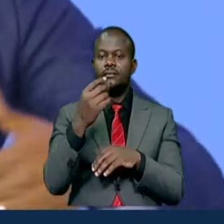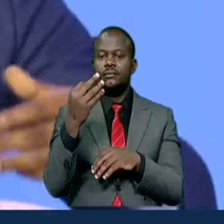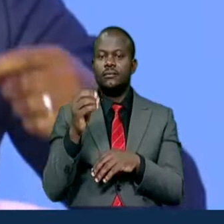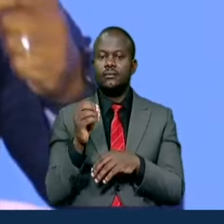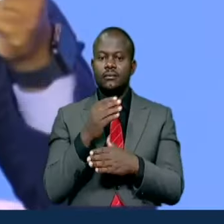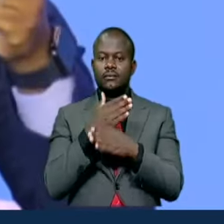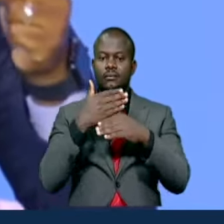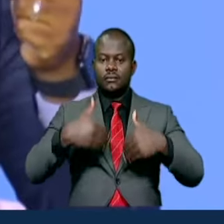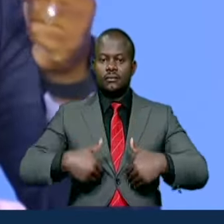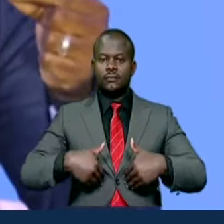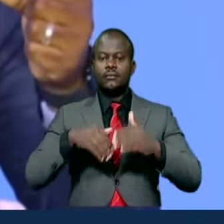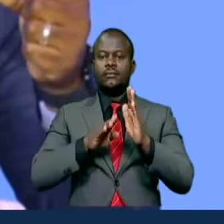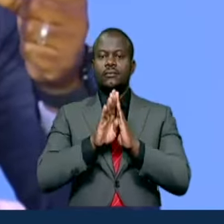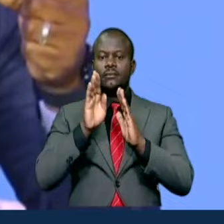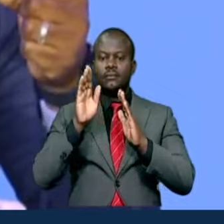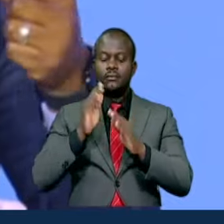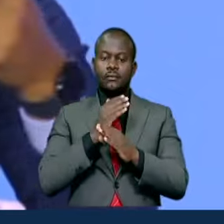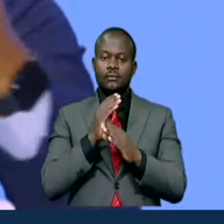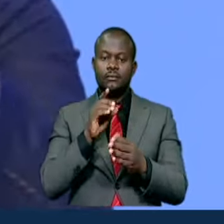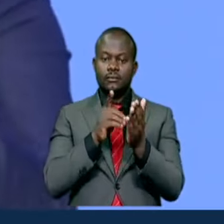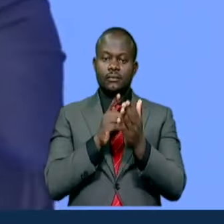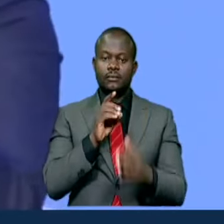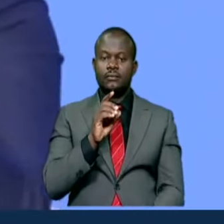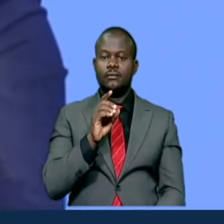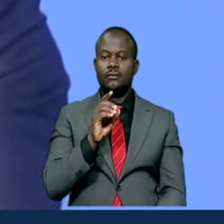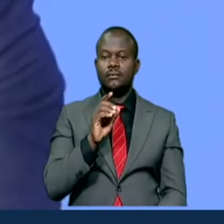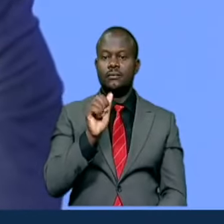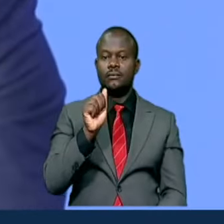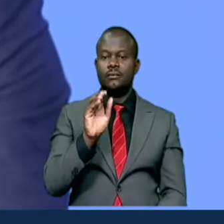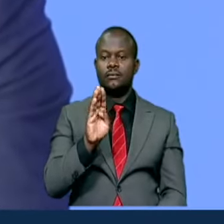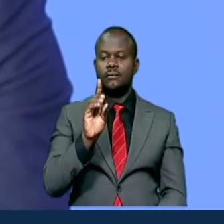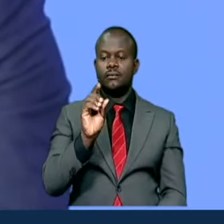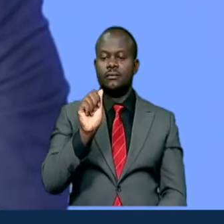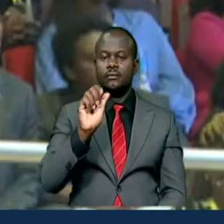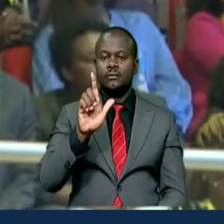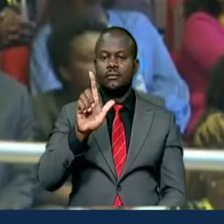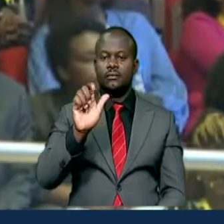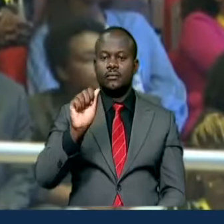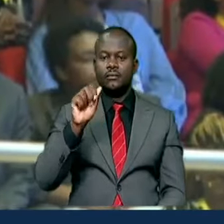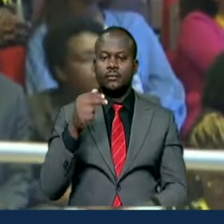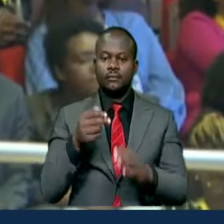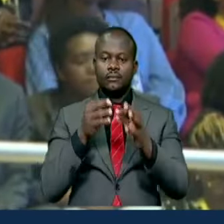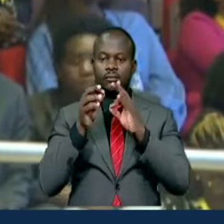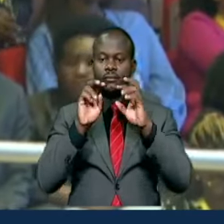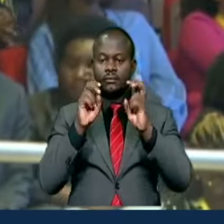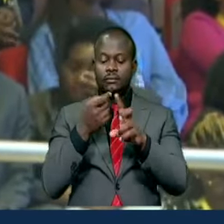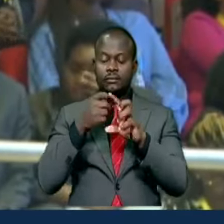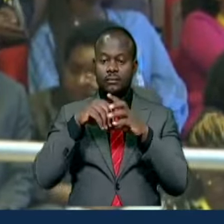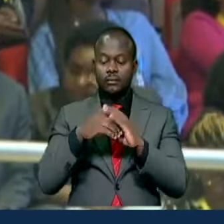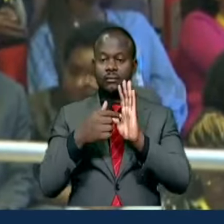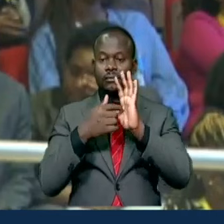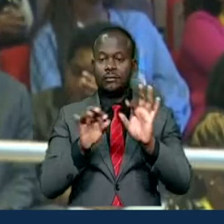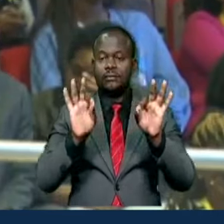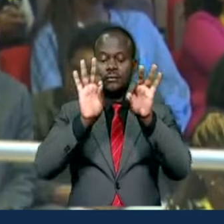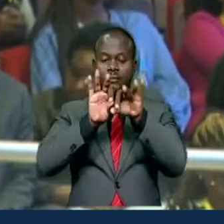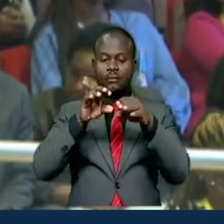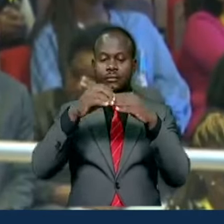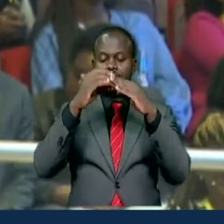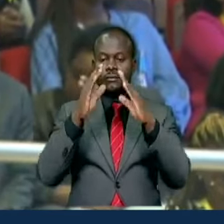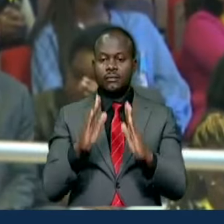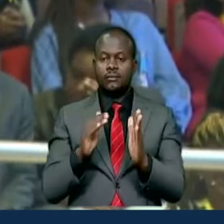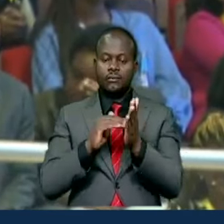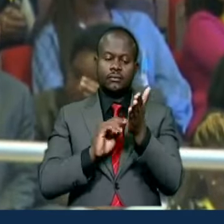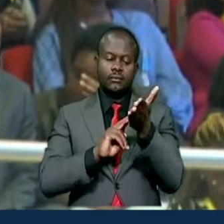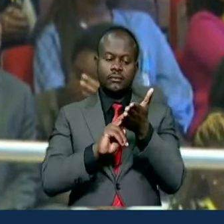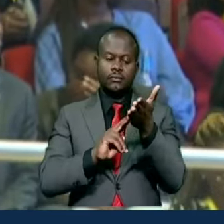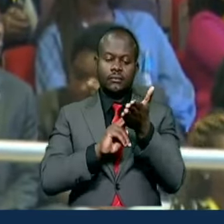Minisitiri w'urubyiruko n'iterambere ry'ubuhanzi Dr. Utumatwishima Abdara asobanura ko urubyiruko ruvoma indangagaciro mu buyobozi